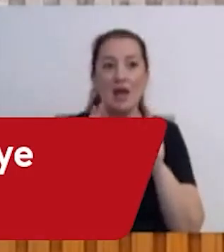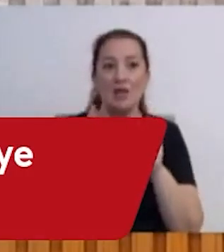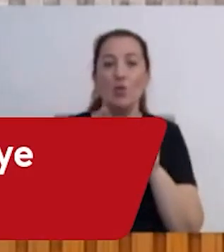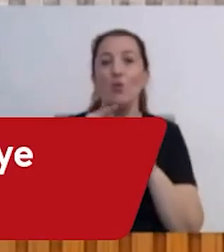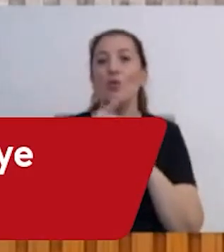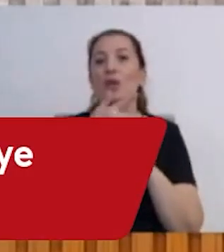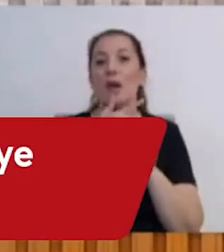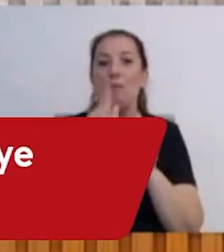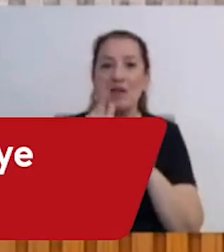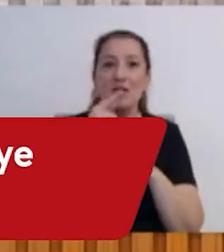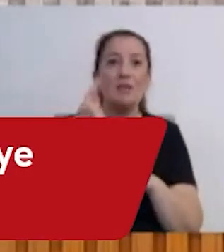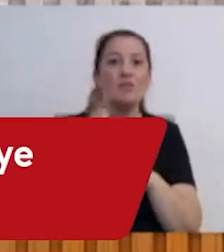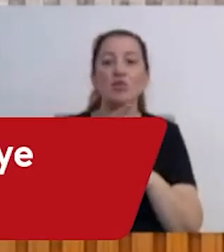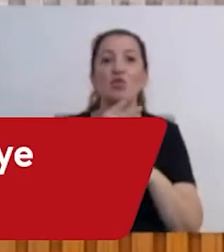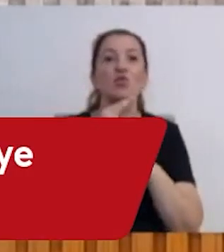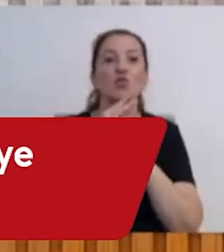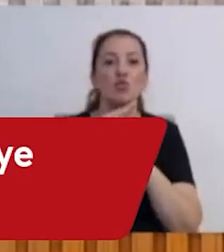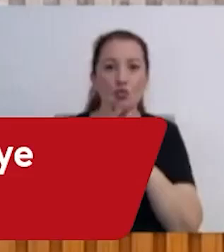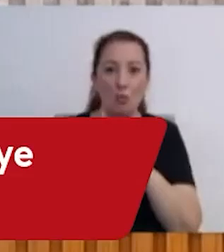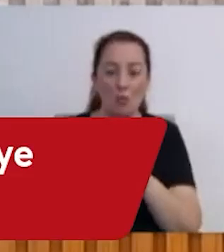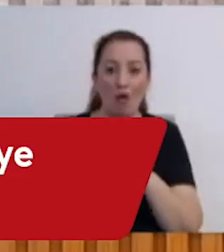buna benzer şeyleri konuşmak,